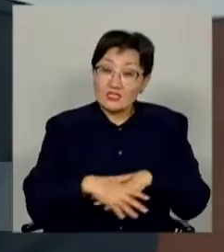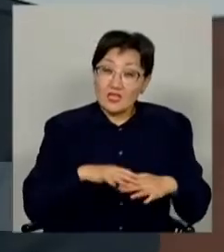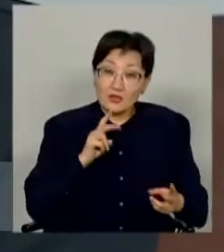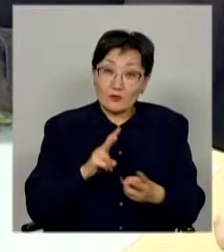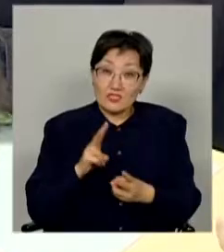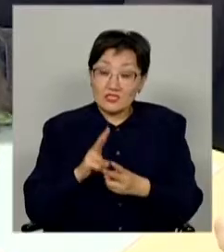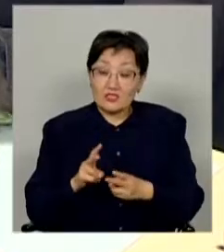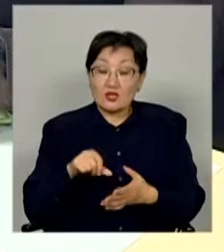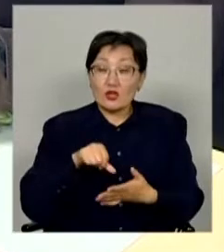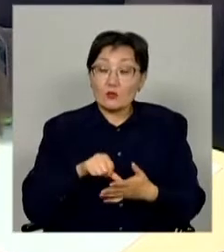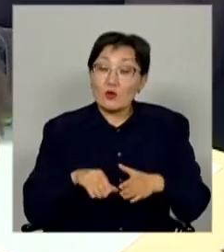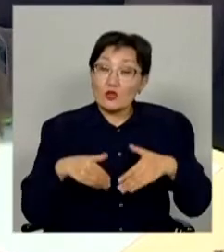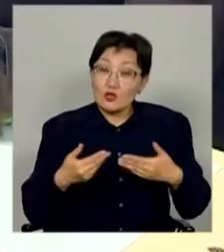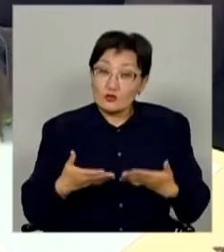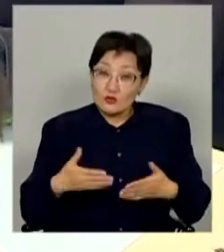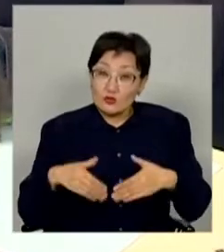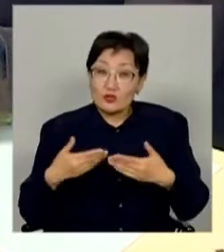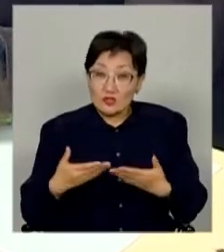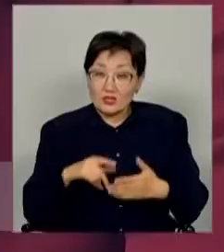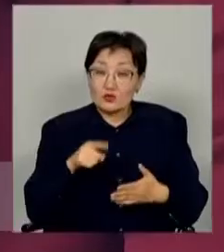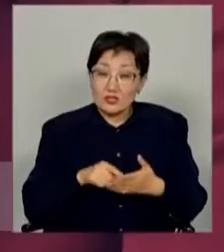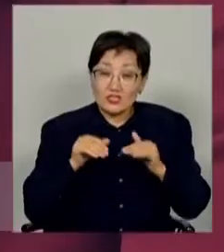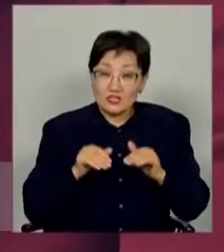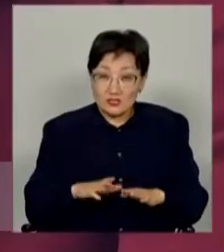кездескен кандидат ұсыныстардың ескерілетінін айтты.